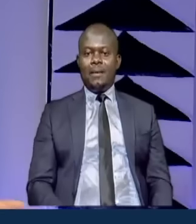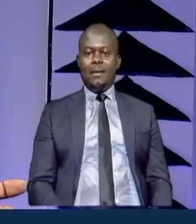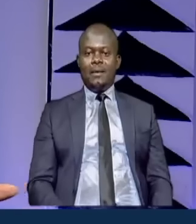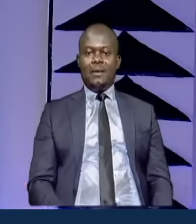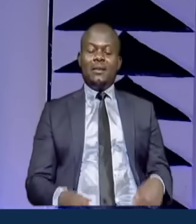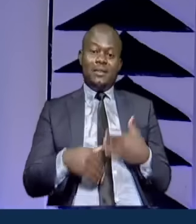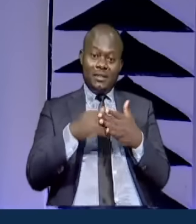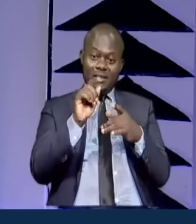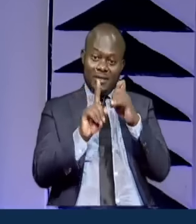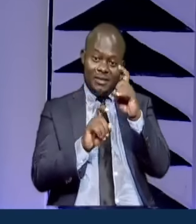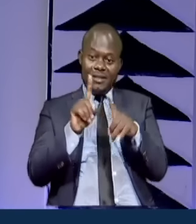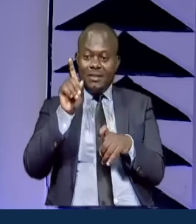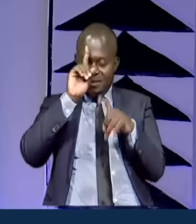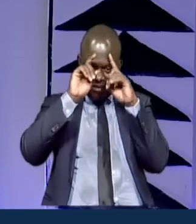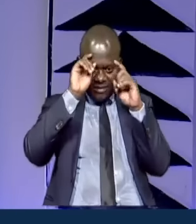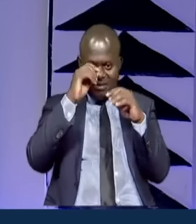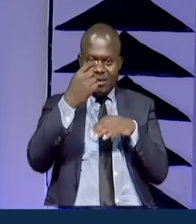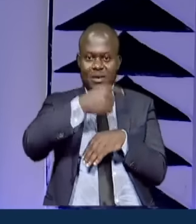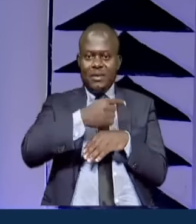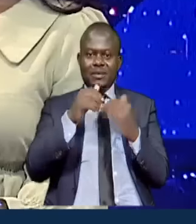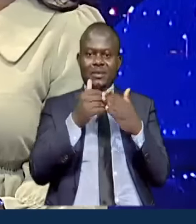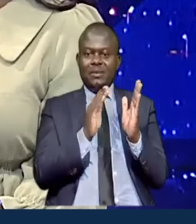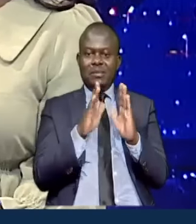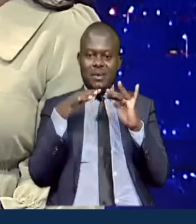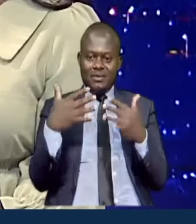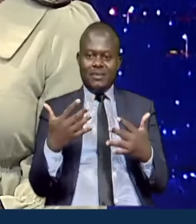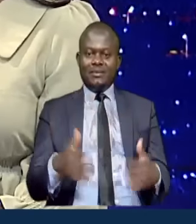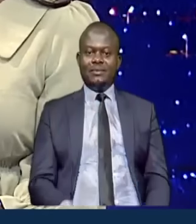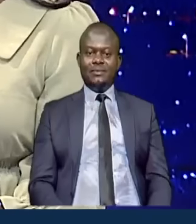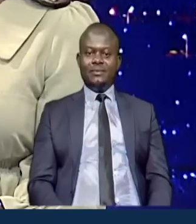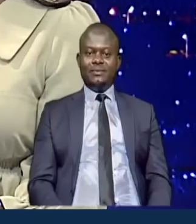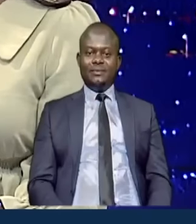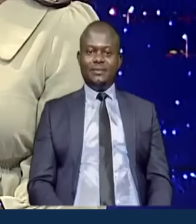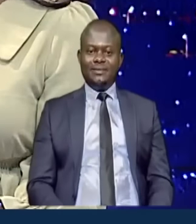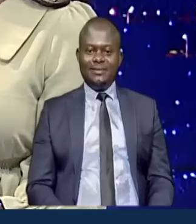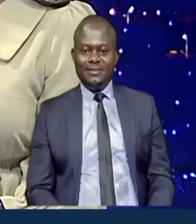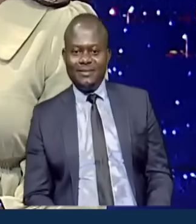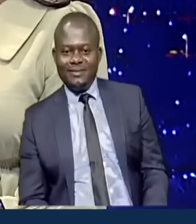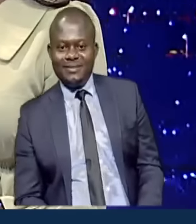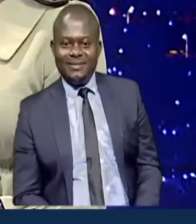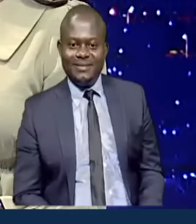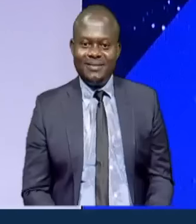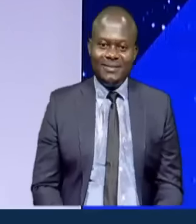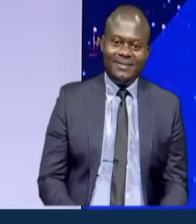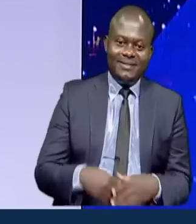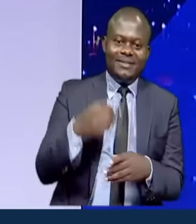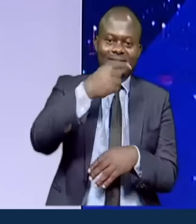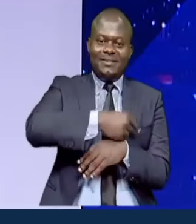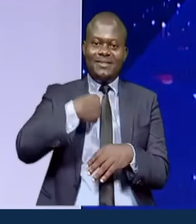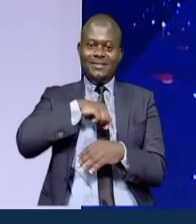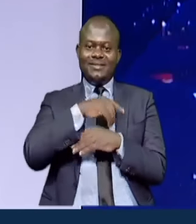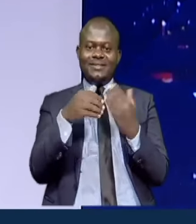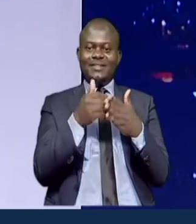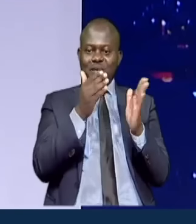kugenda nkubaza ibibazo umuntu ashobora kwibaza umunsi wawe ubupanze ute? Umunsi wanjye ubupanze